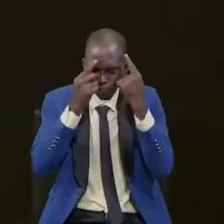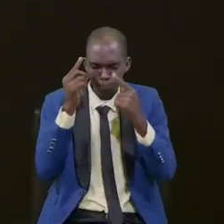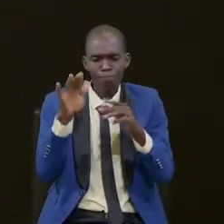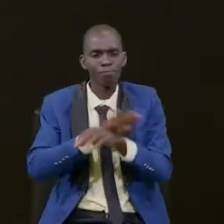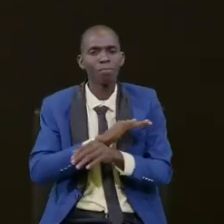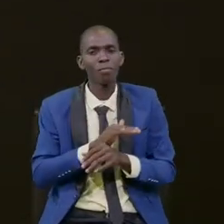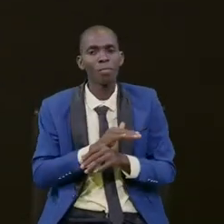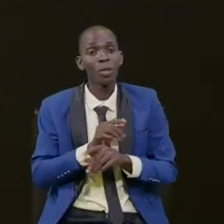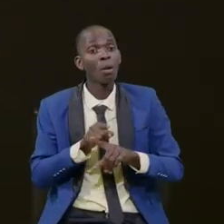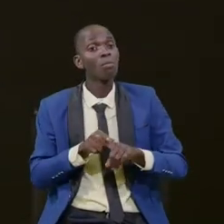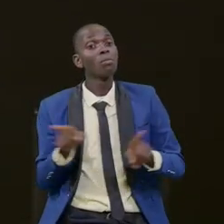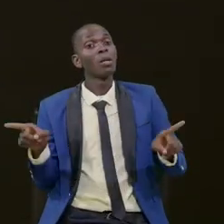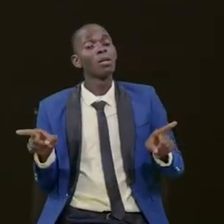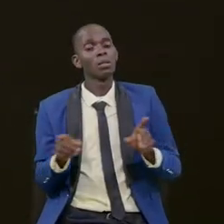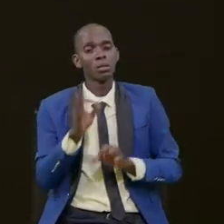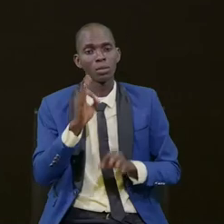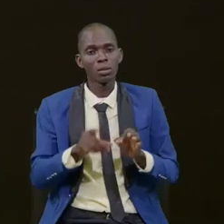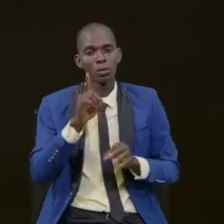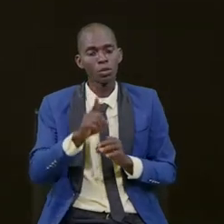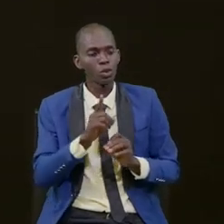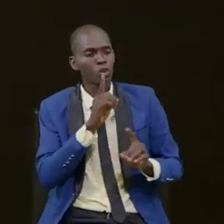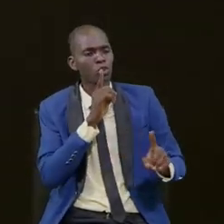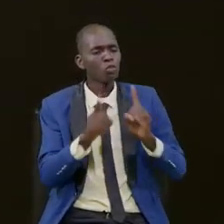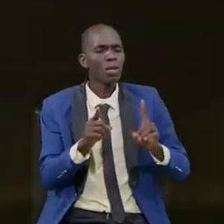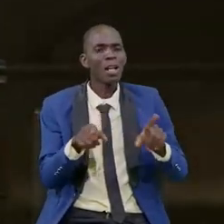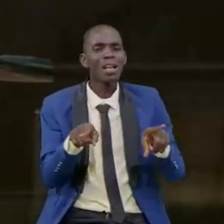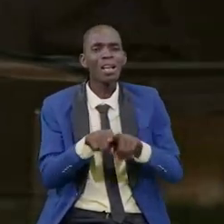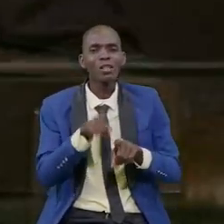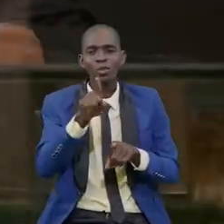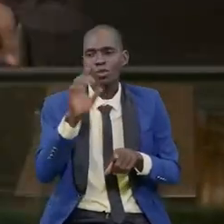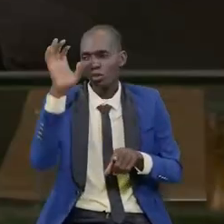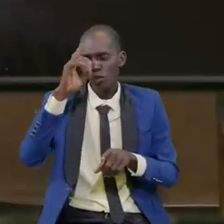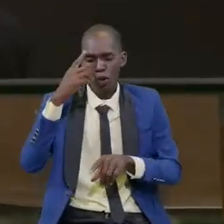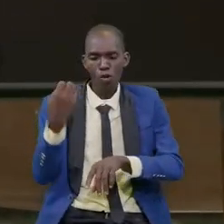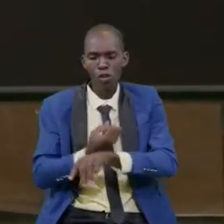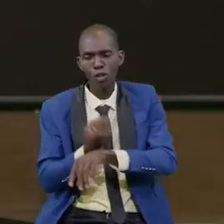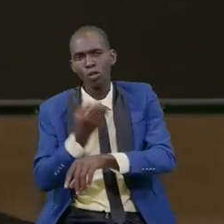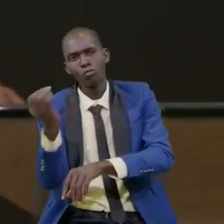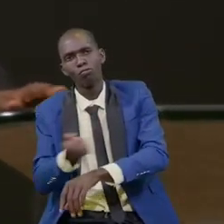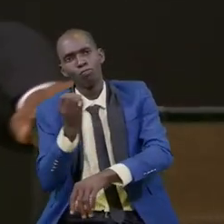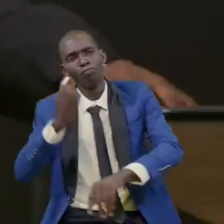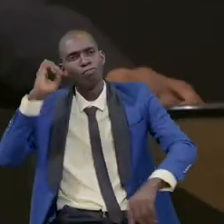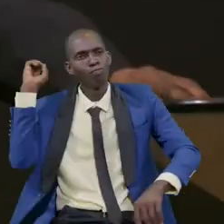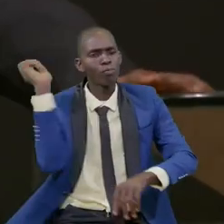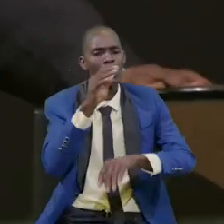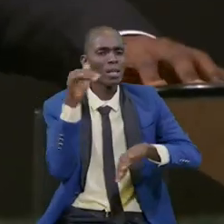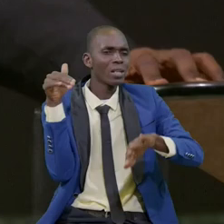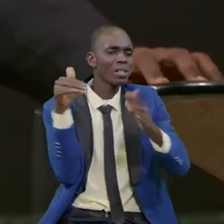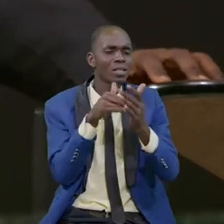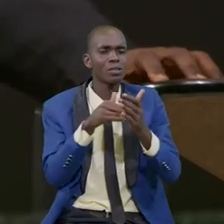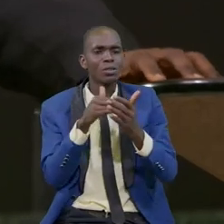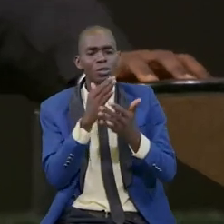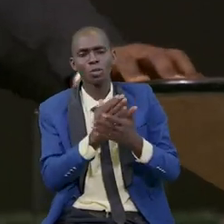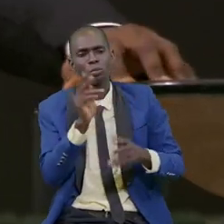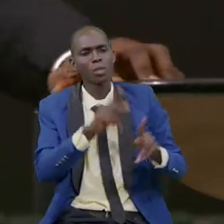parle, et c'est comme on jette une pierre contre les gens. Mais qu'est-ce que je